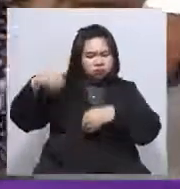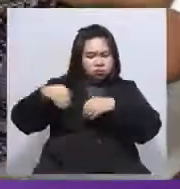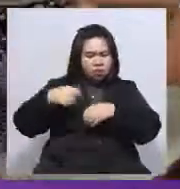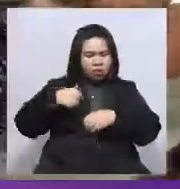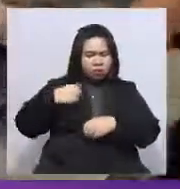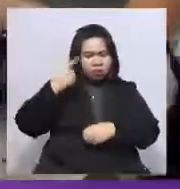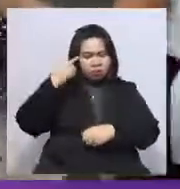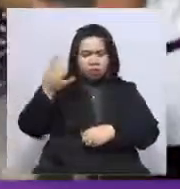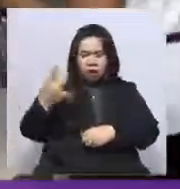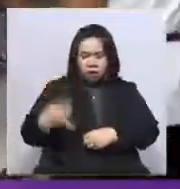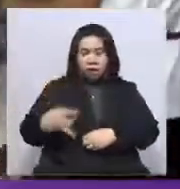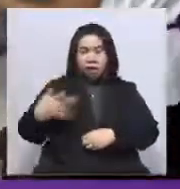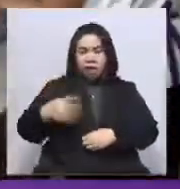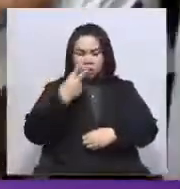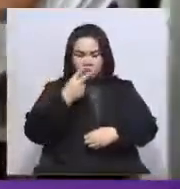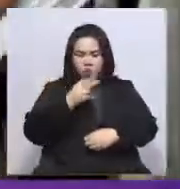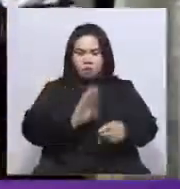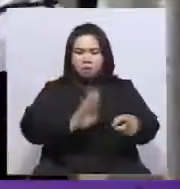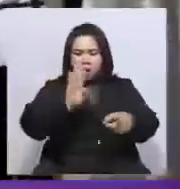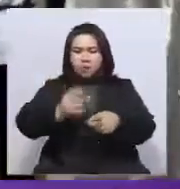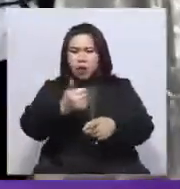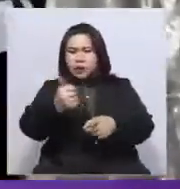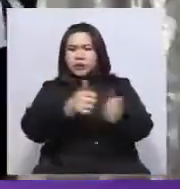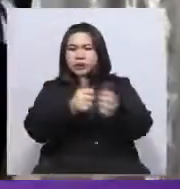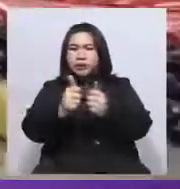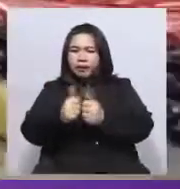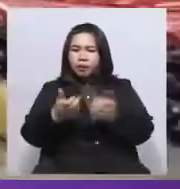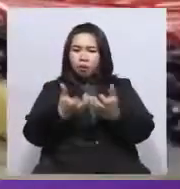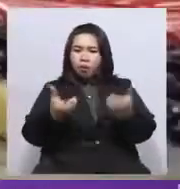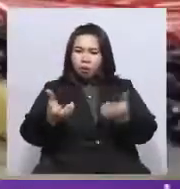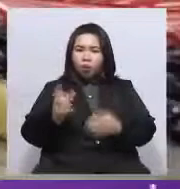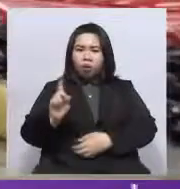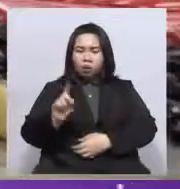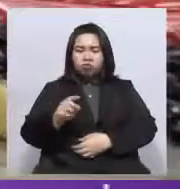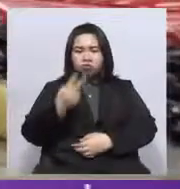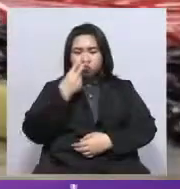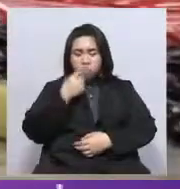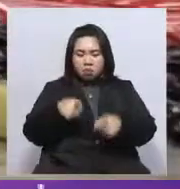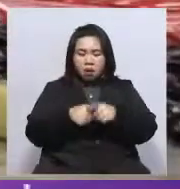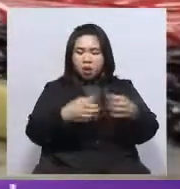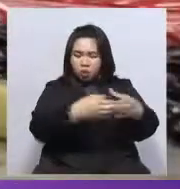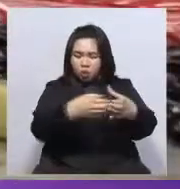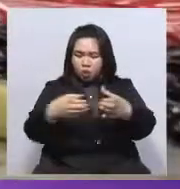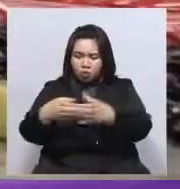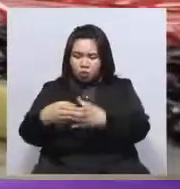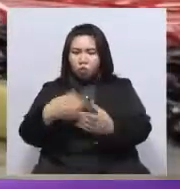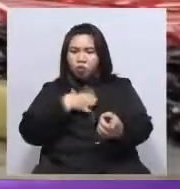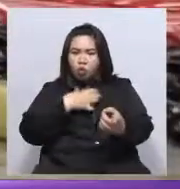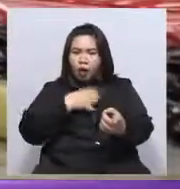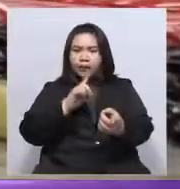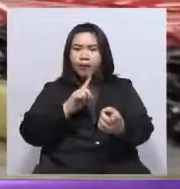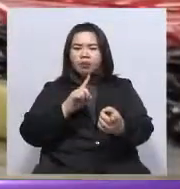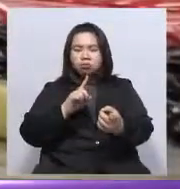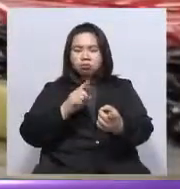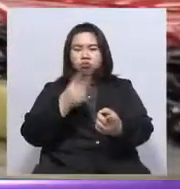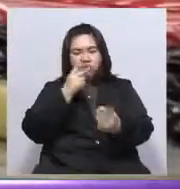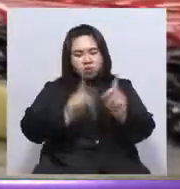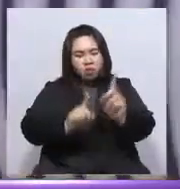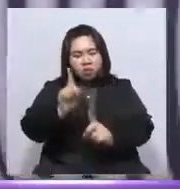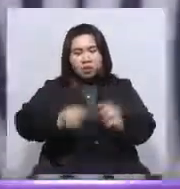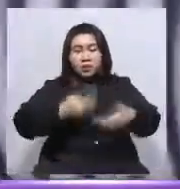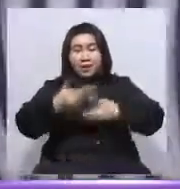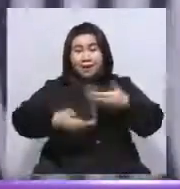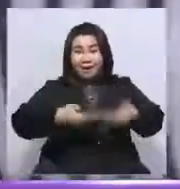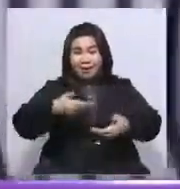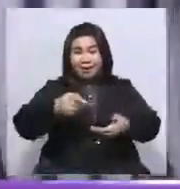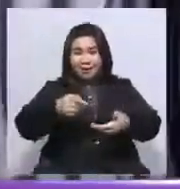ลังจากนั้นหันมาดูคู่แข่งทางการค้าและตัวสินค้าว่าเข้าถึงคนทุกกลุ่มหรือไม่เพื่อวัดความต้องการของตลา